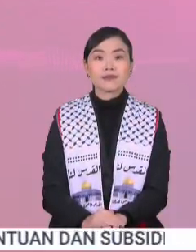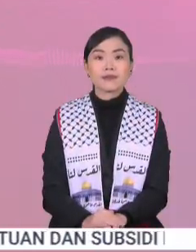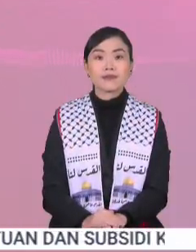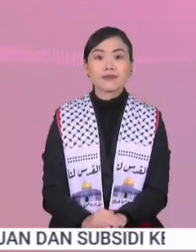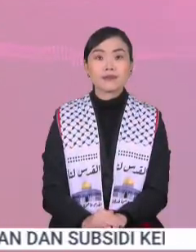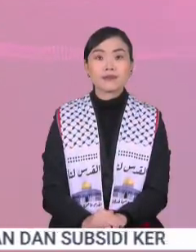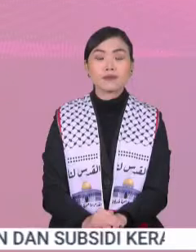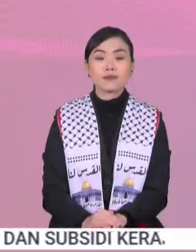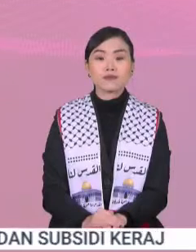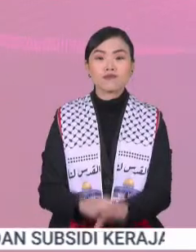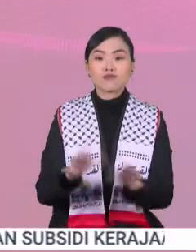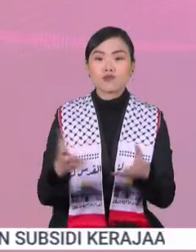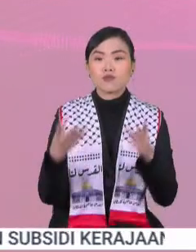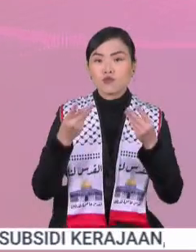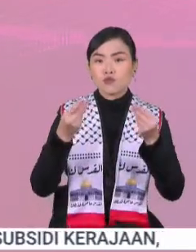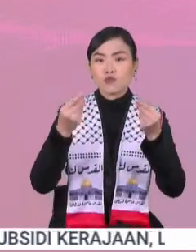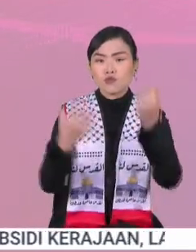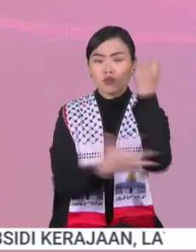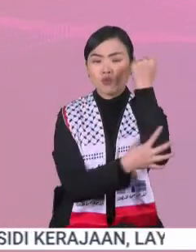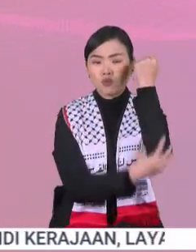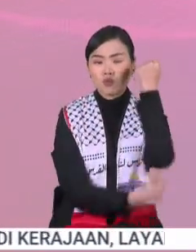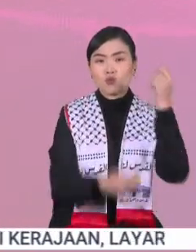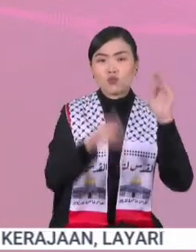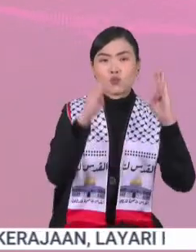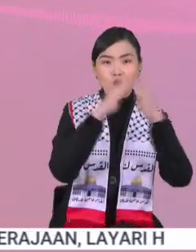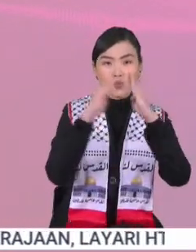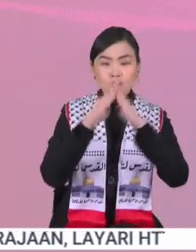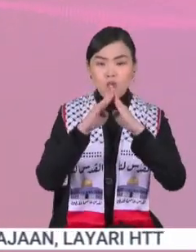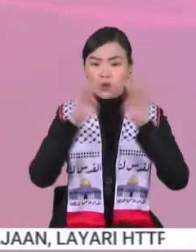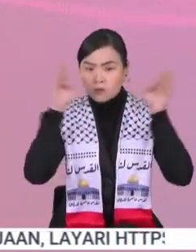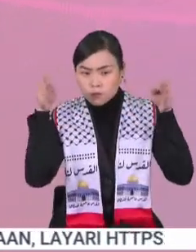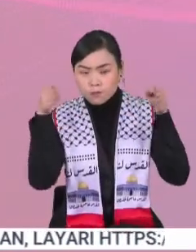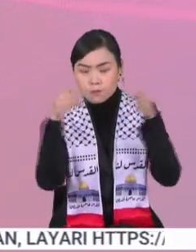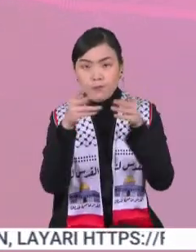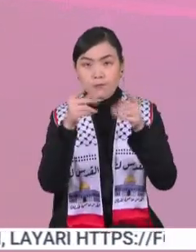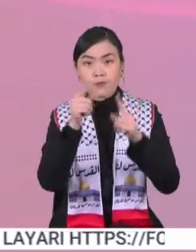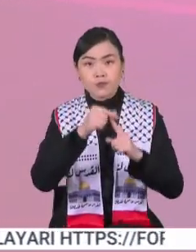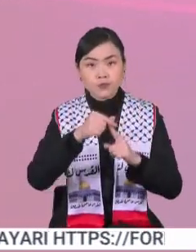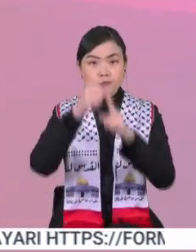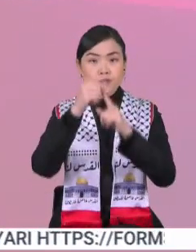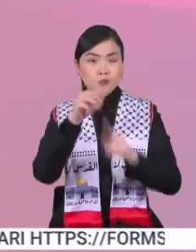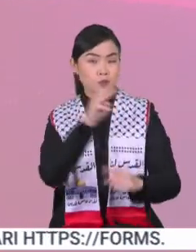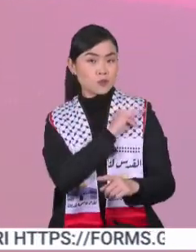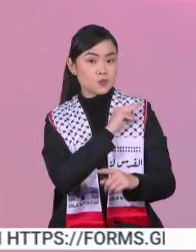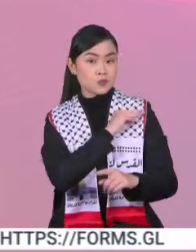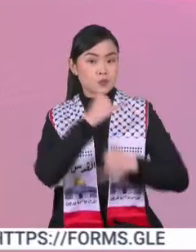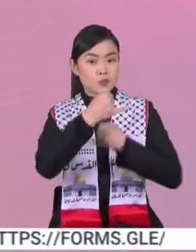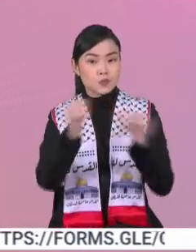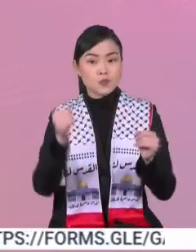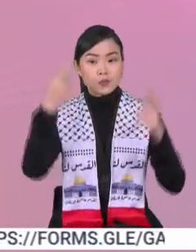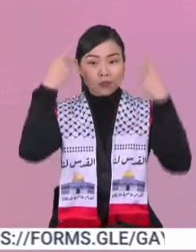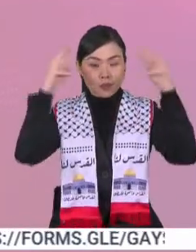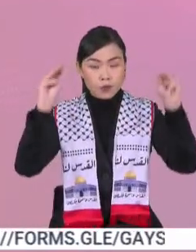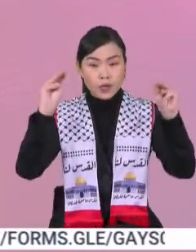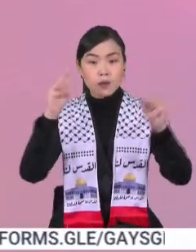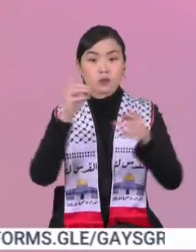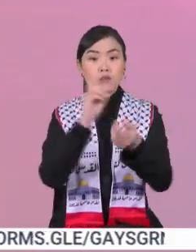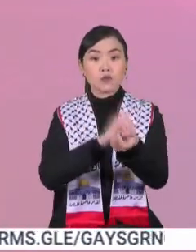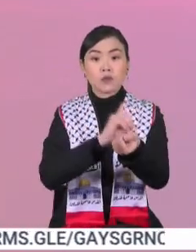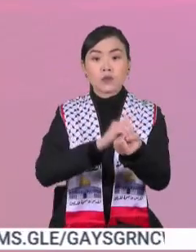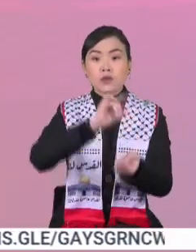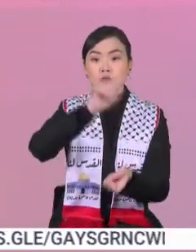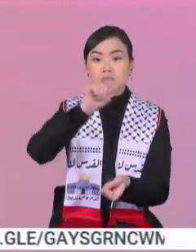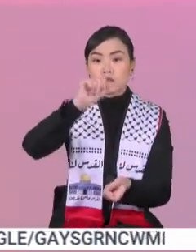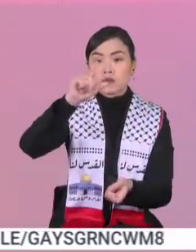hadir menangani kemiskinan Bandar antara Fokus utama menteri di jabatan Perdana Menteri wilayah Persekutuan Dr Zali Mustafa